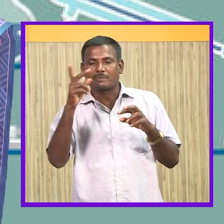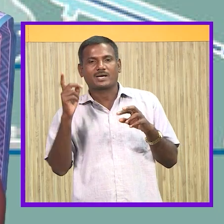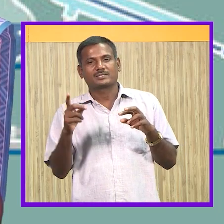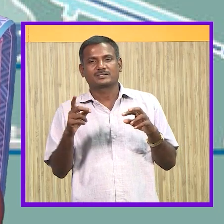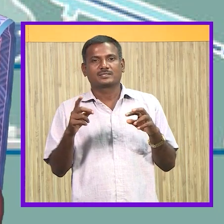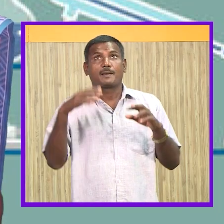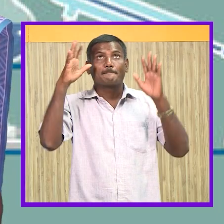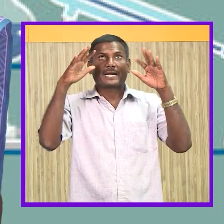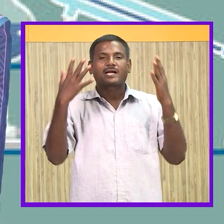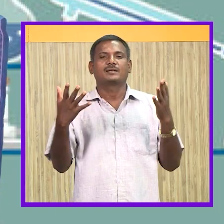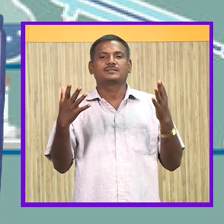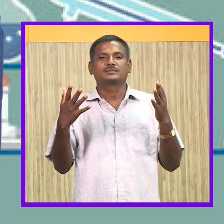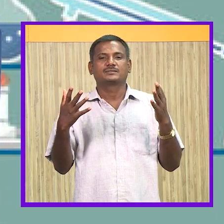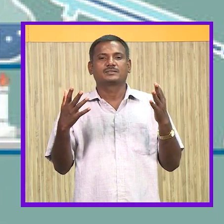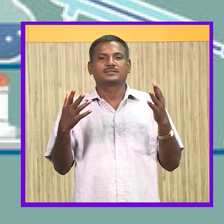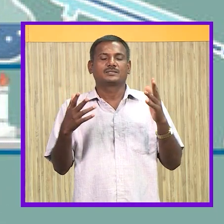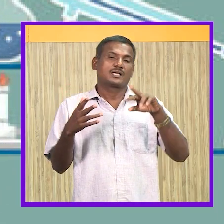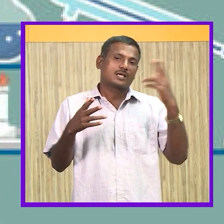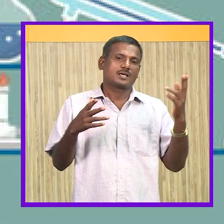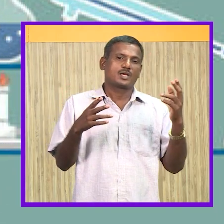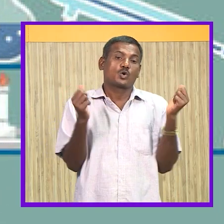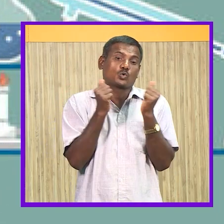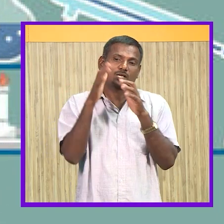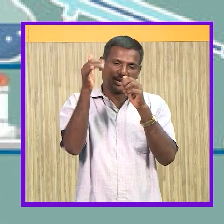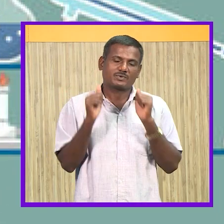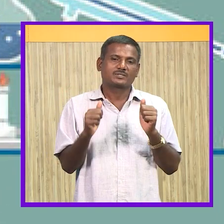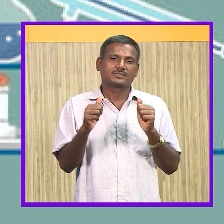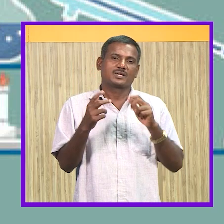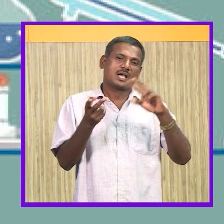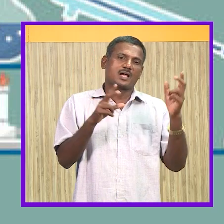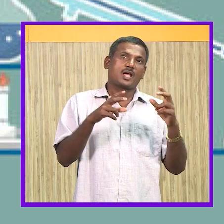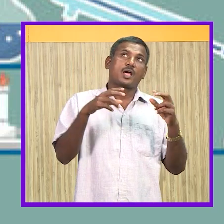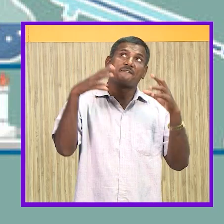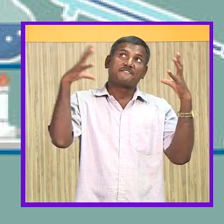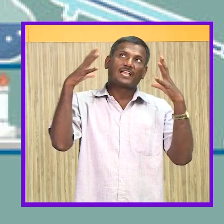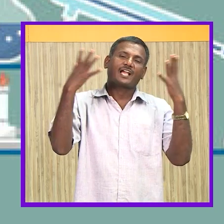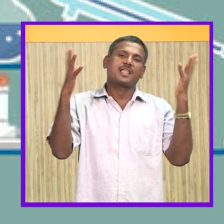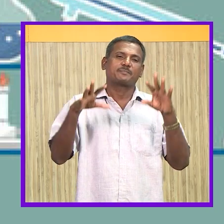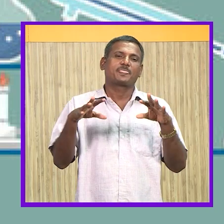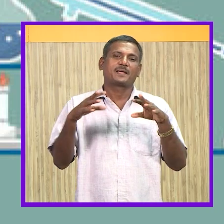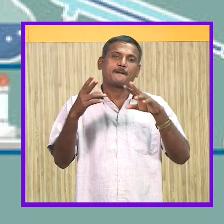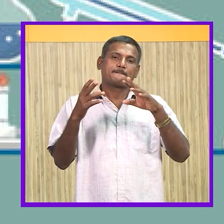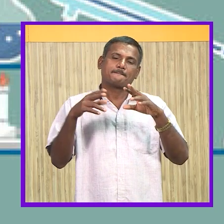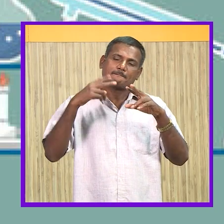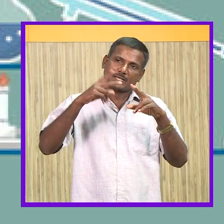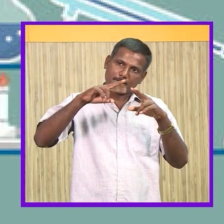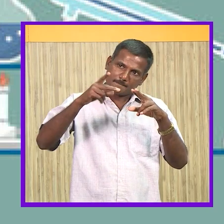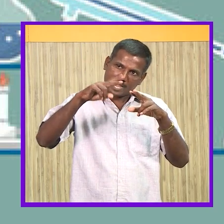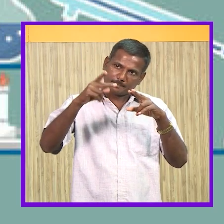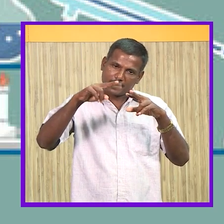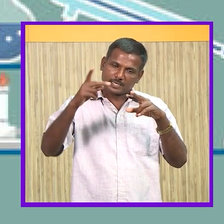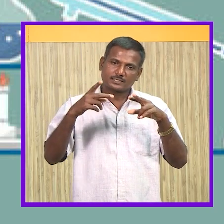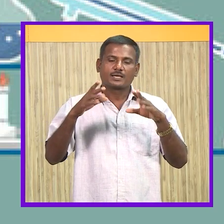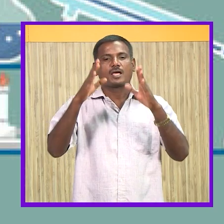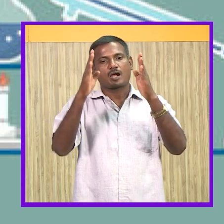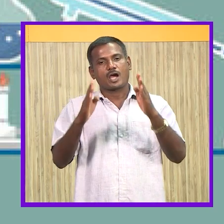எடுத்துக்காட்டு தான். மழைக்காலம் வரும், மழைக்காலத்தை தொடர்ந்து குளிர்காலம், அதுக்கு பிறகு கோடைக்காலம். இவ்வாறு பருவங்கள் மாறுவதும்